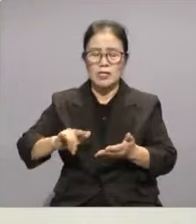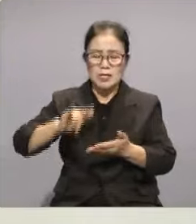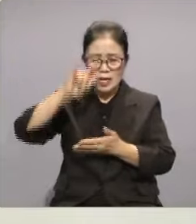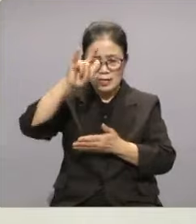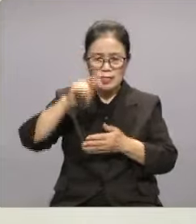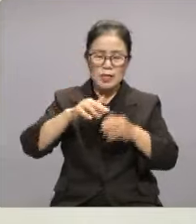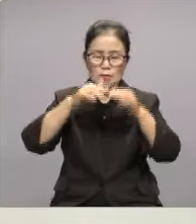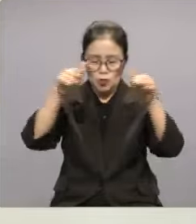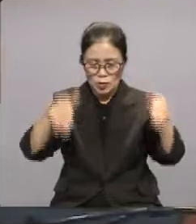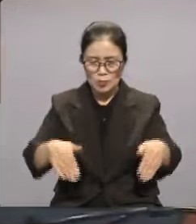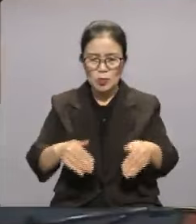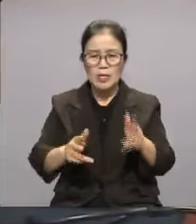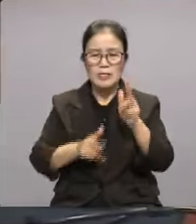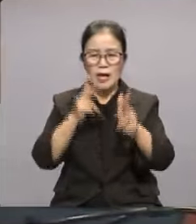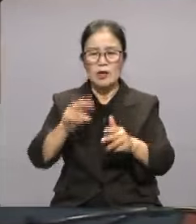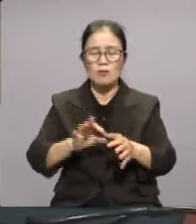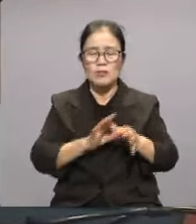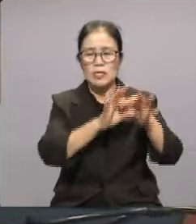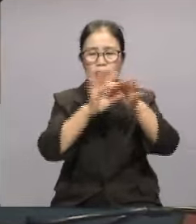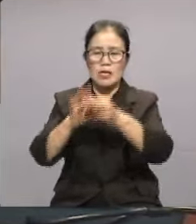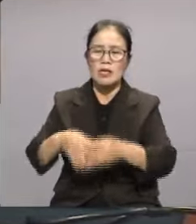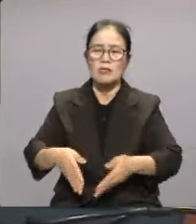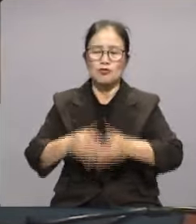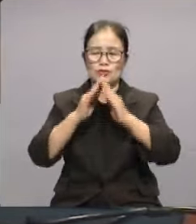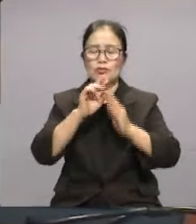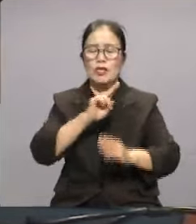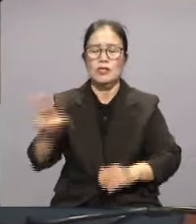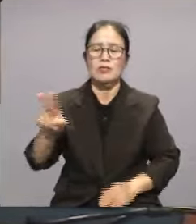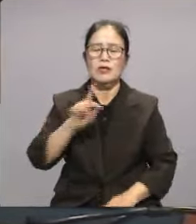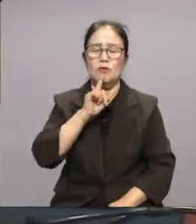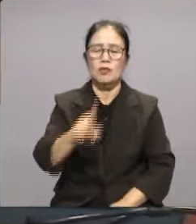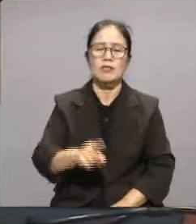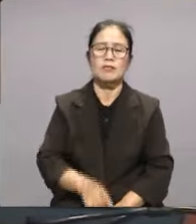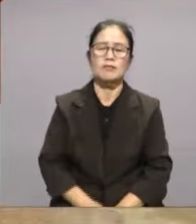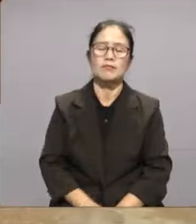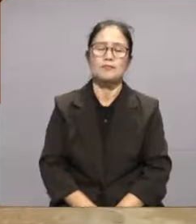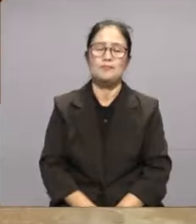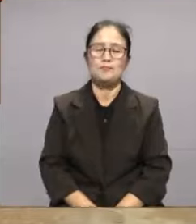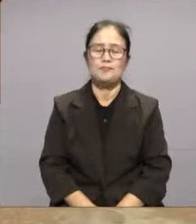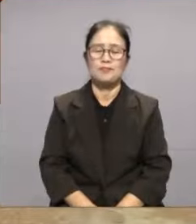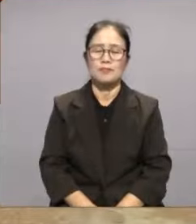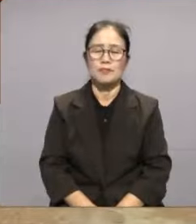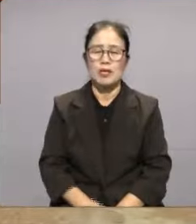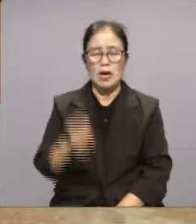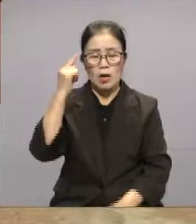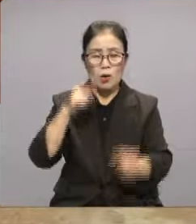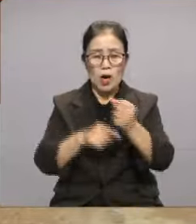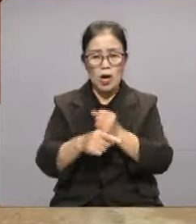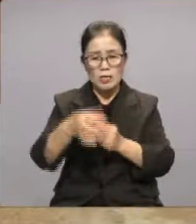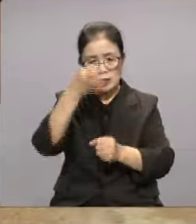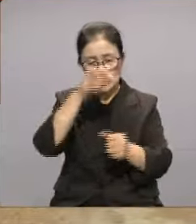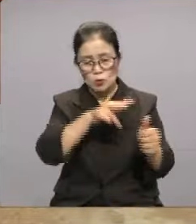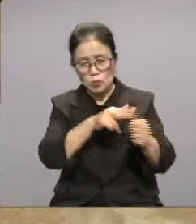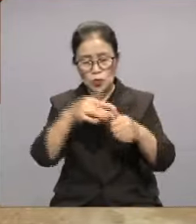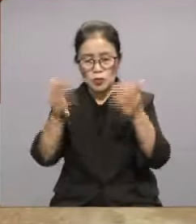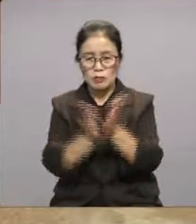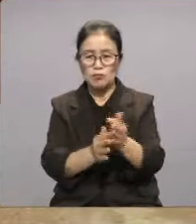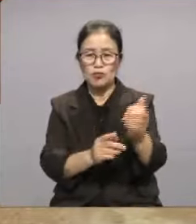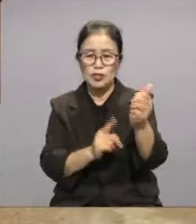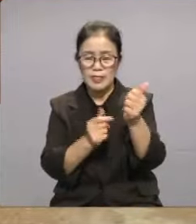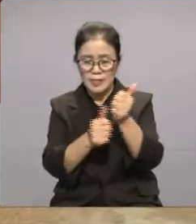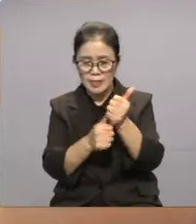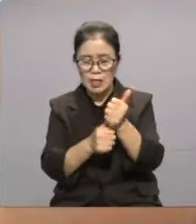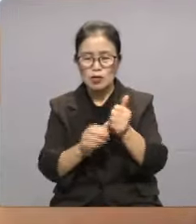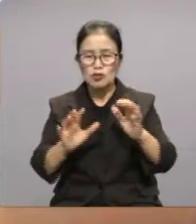플랫폼과 산업 생태계를 구축해야 한다고 강조했습니다 이창윤 과학기술 정보통신부 1차관은 우주